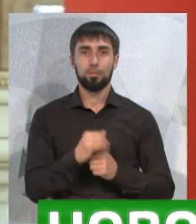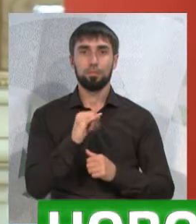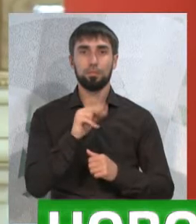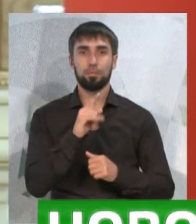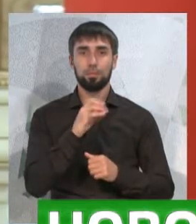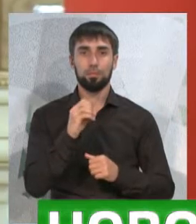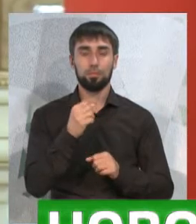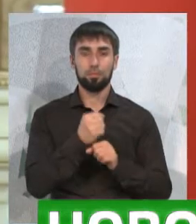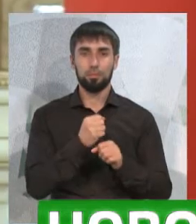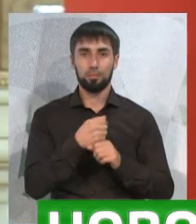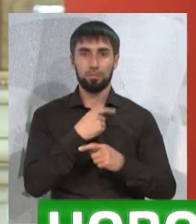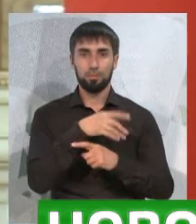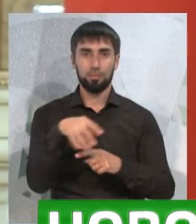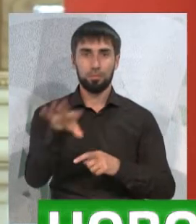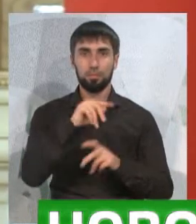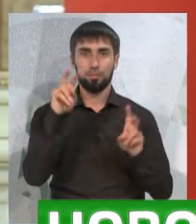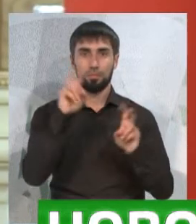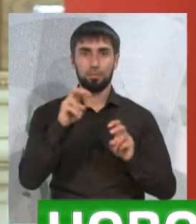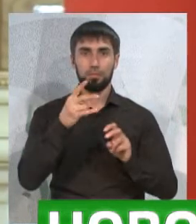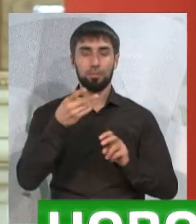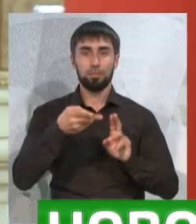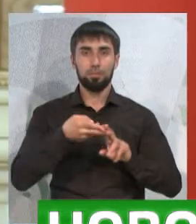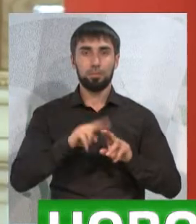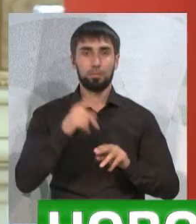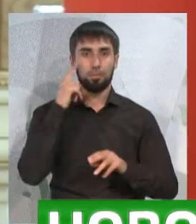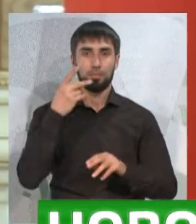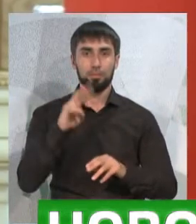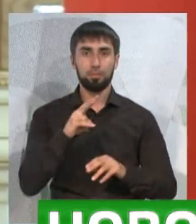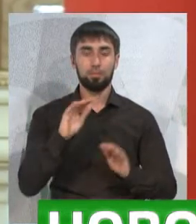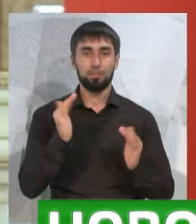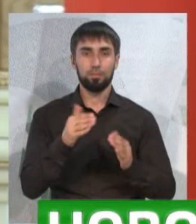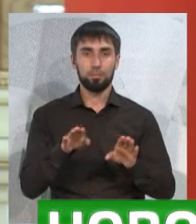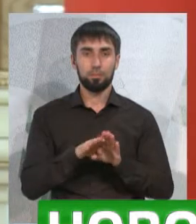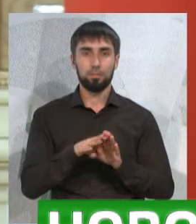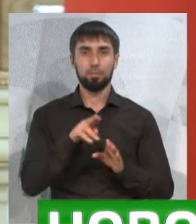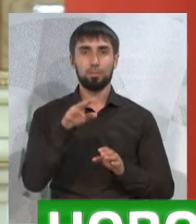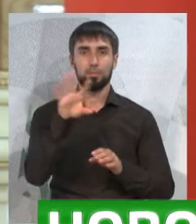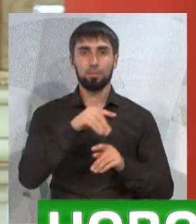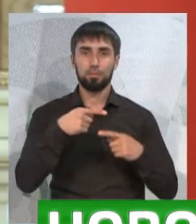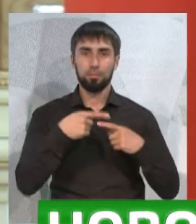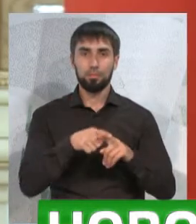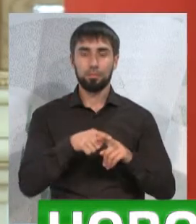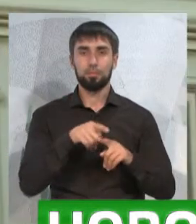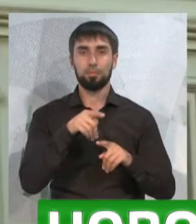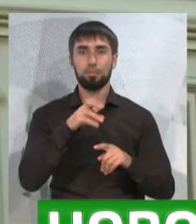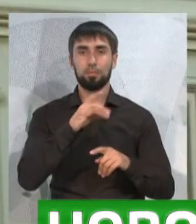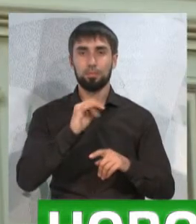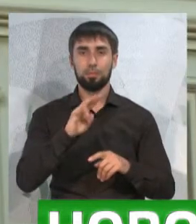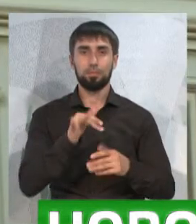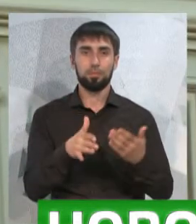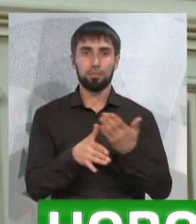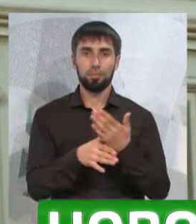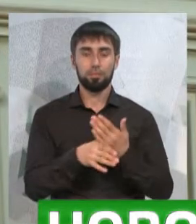даю всех обследовать, даже не думайте. Мало того, персонал технический, персонал